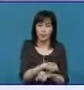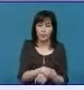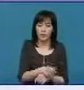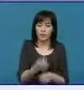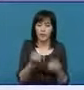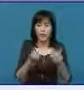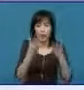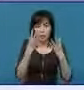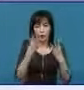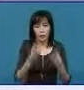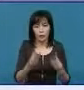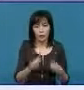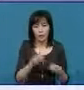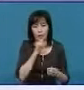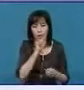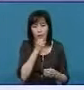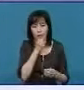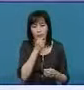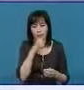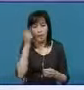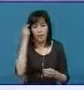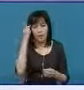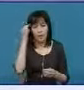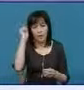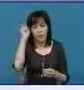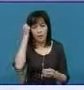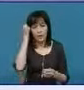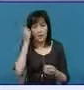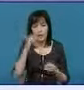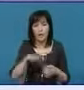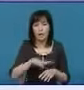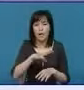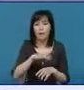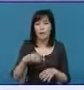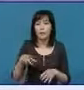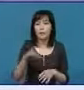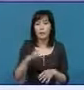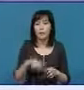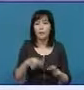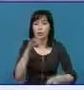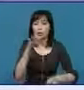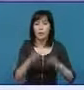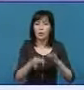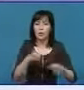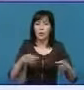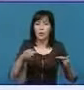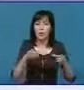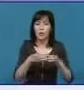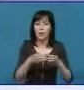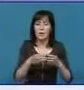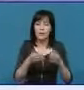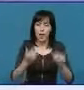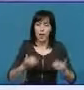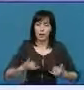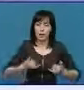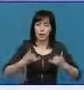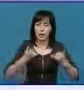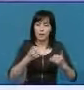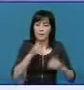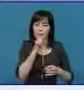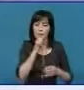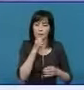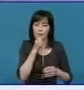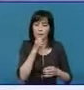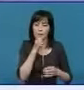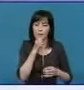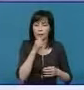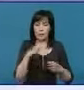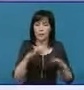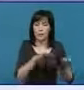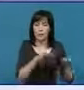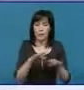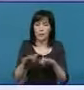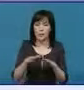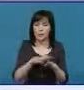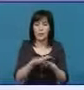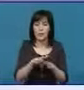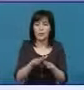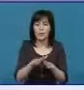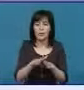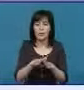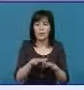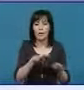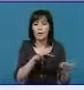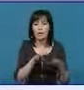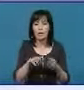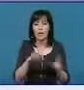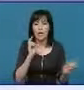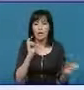күнге дейін қарт майдангерлердің жадында. Мақтарал аудандық судьялар корпусы ардағым ардагерім айдары іс шара өткізді. Шараға